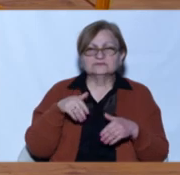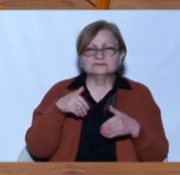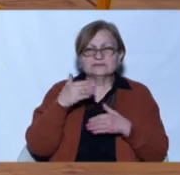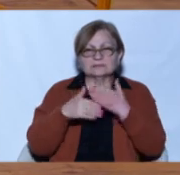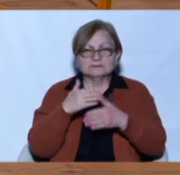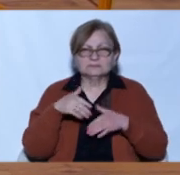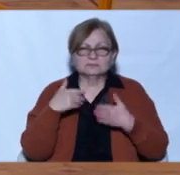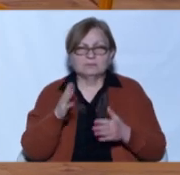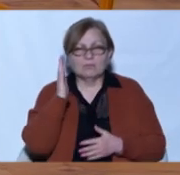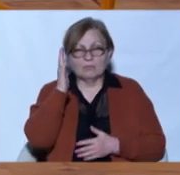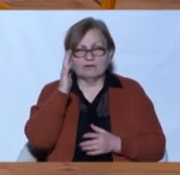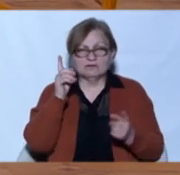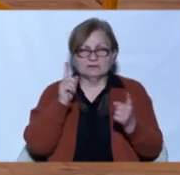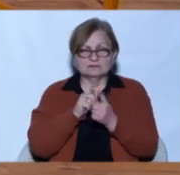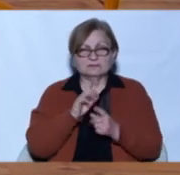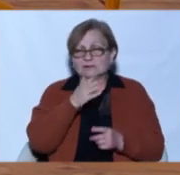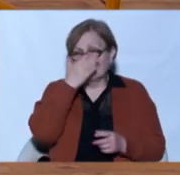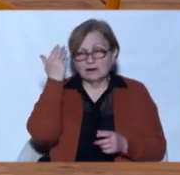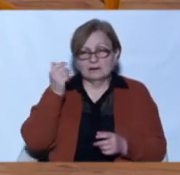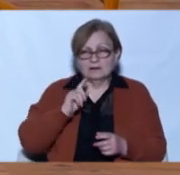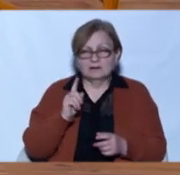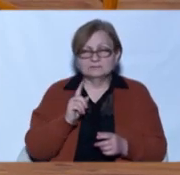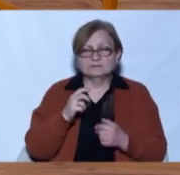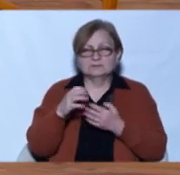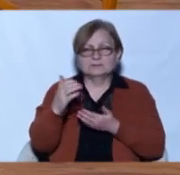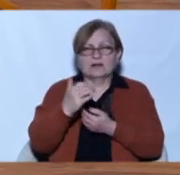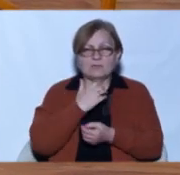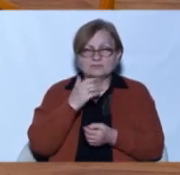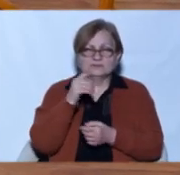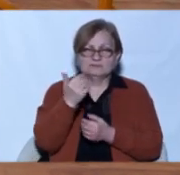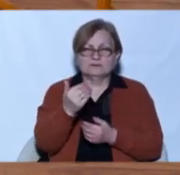გისურვებთ. მომავალ შეხვედრამდე და არ დაგავიწყდეთ, გამოგზავნეთ თქვენი